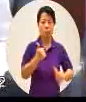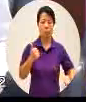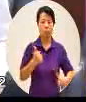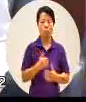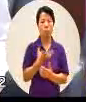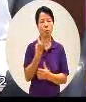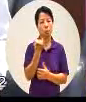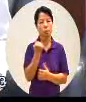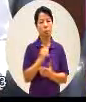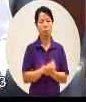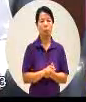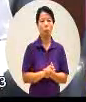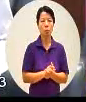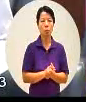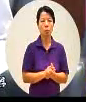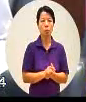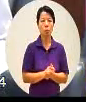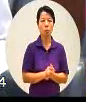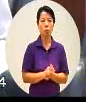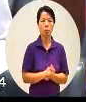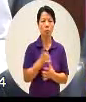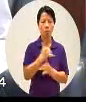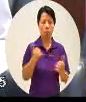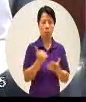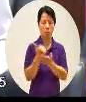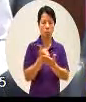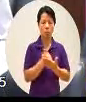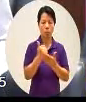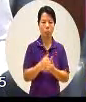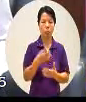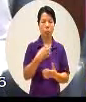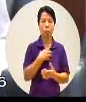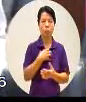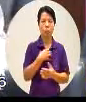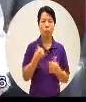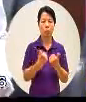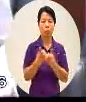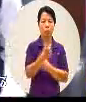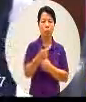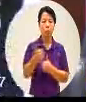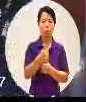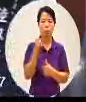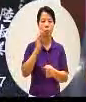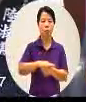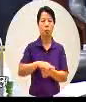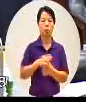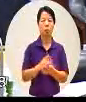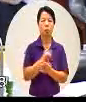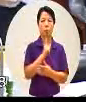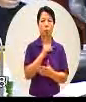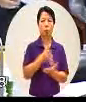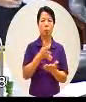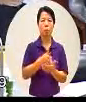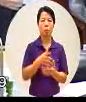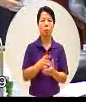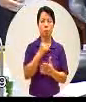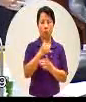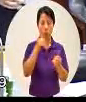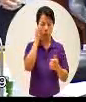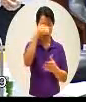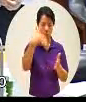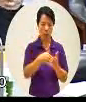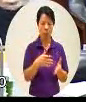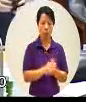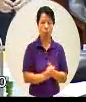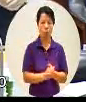少？然后我们请吴议员补充一下。 那一天哦，我有在看到那